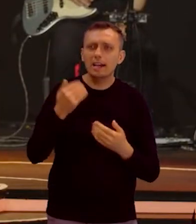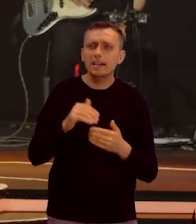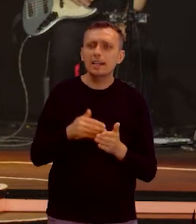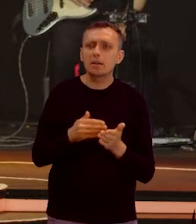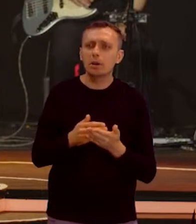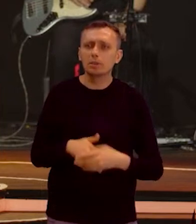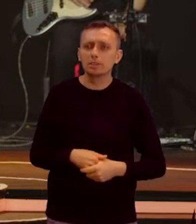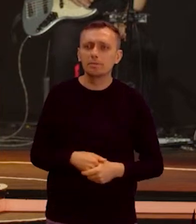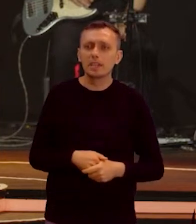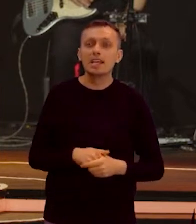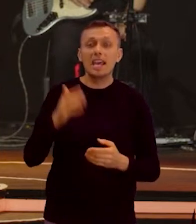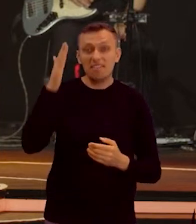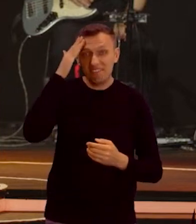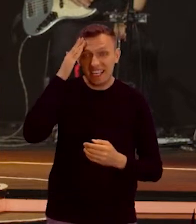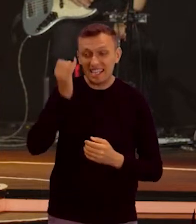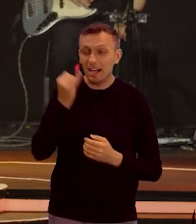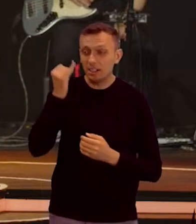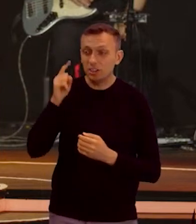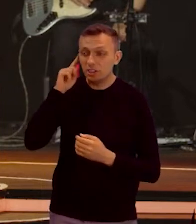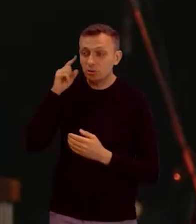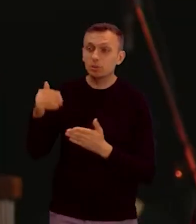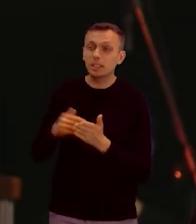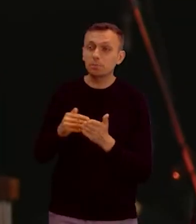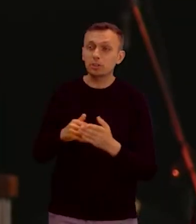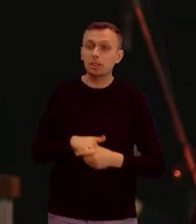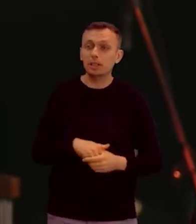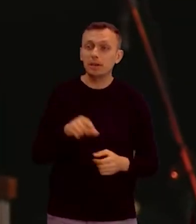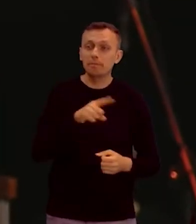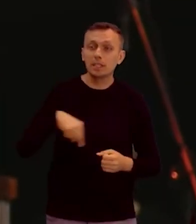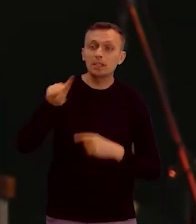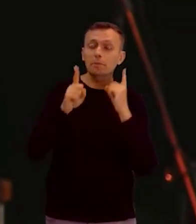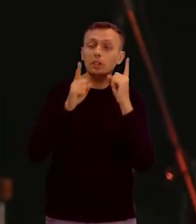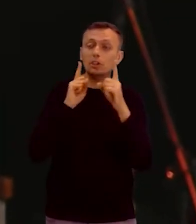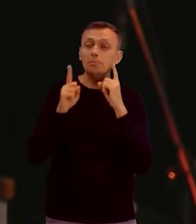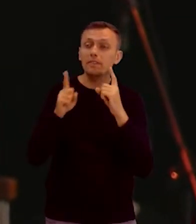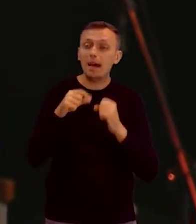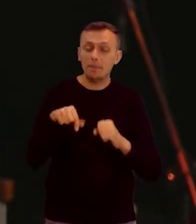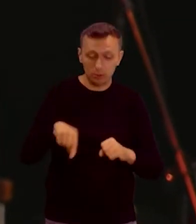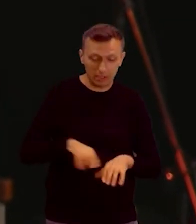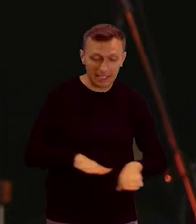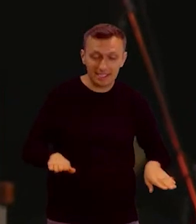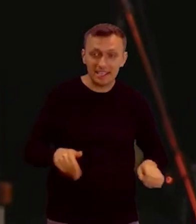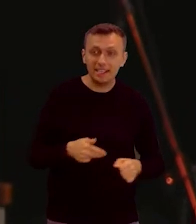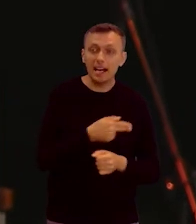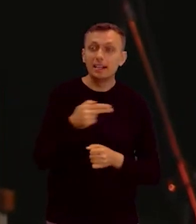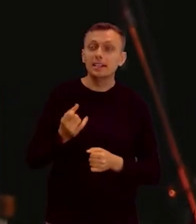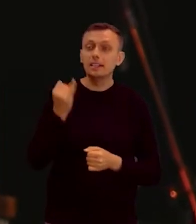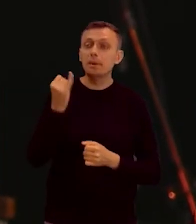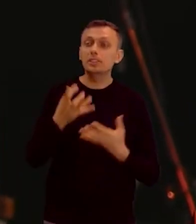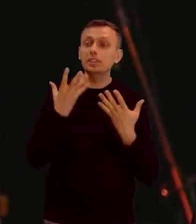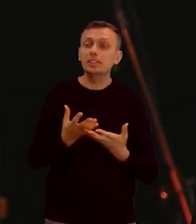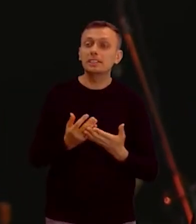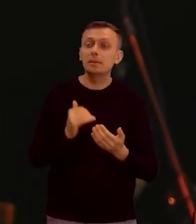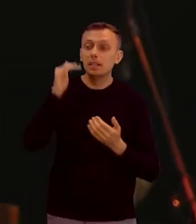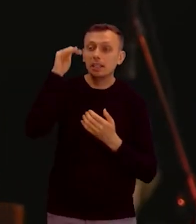wiemy. I po to rozmawiamy tutaj, na tej scenie, w tym miejscu z tymi dziećmi, żeby dorosły świat potrafił pokleić te serca,